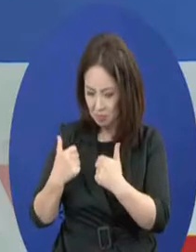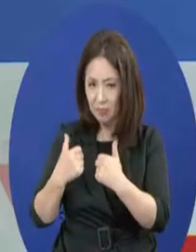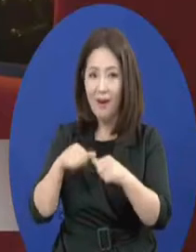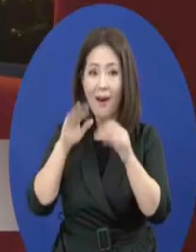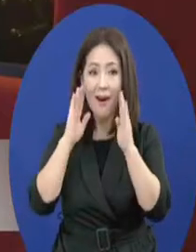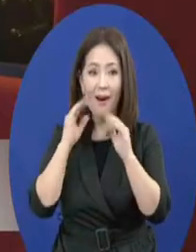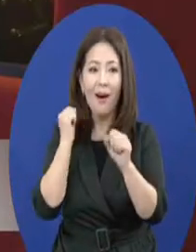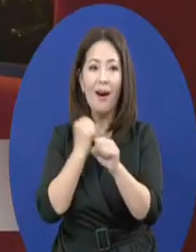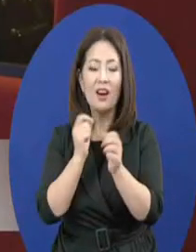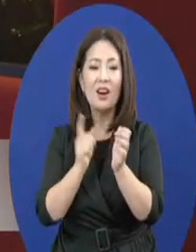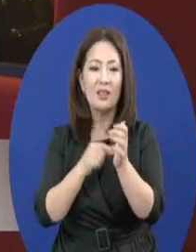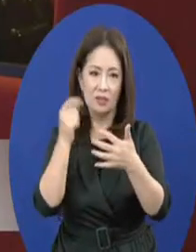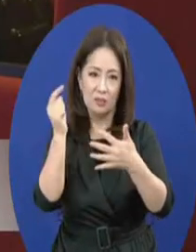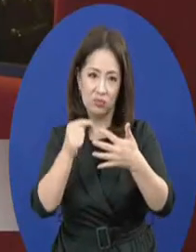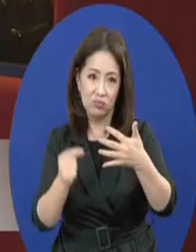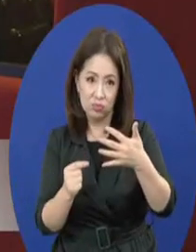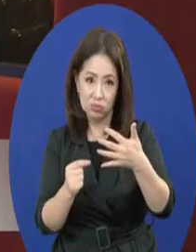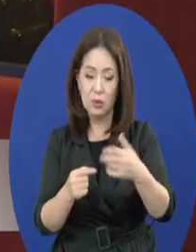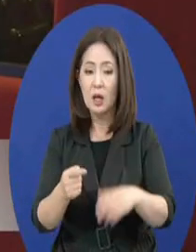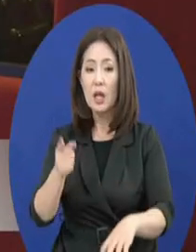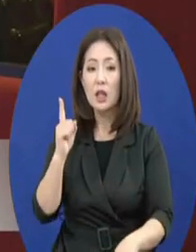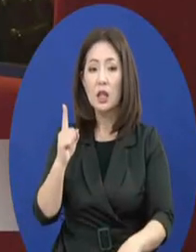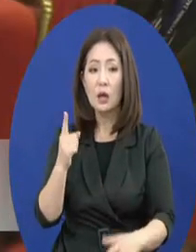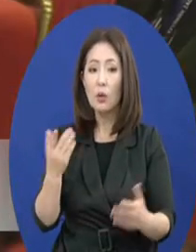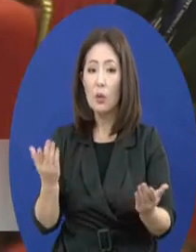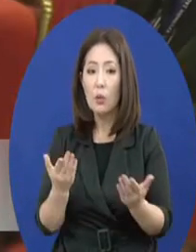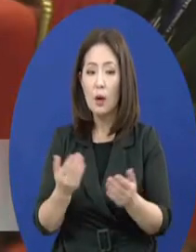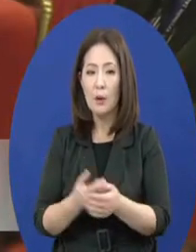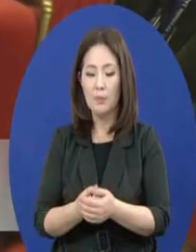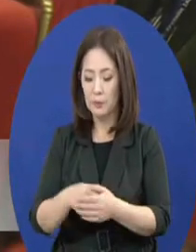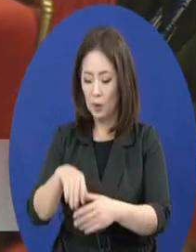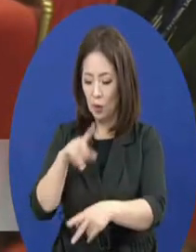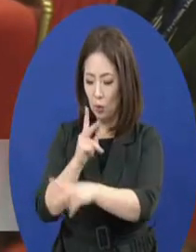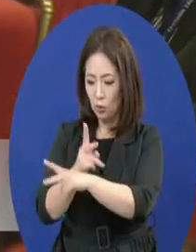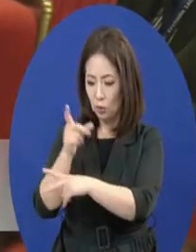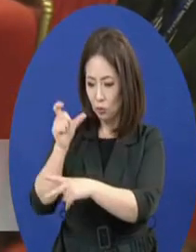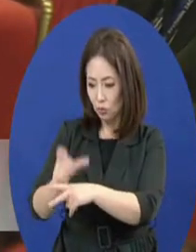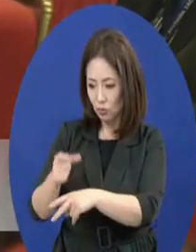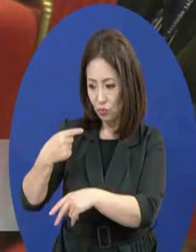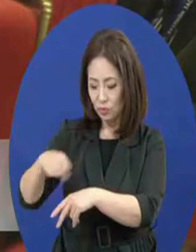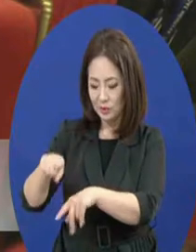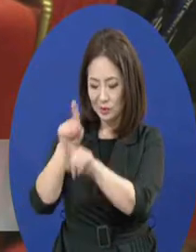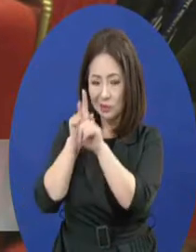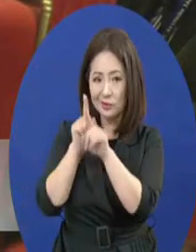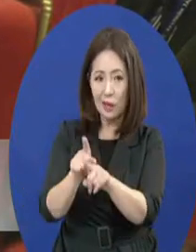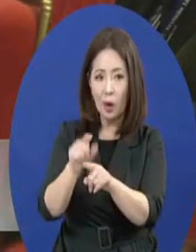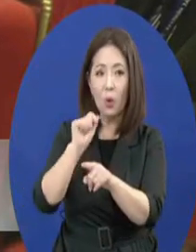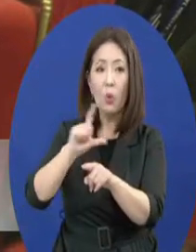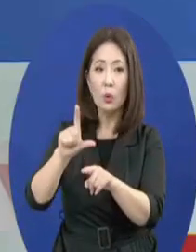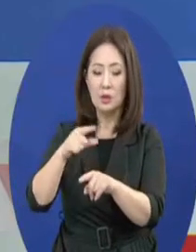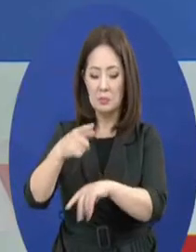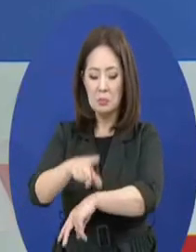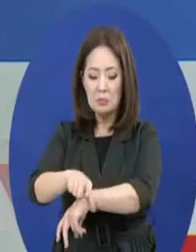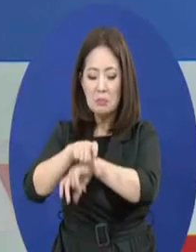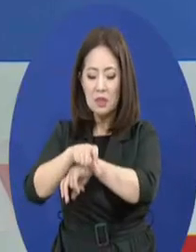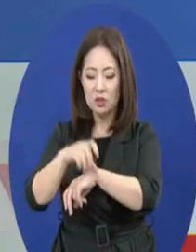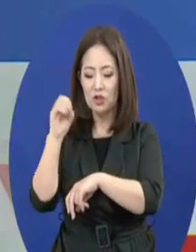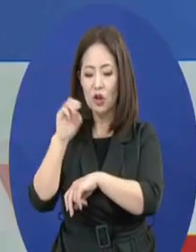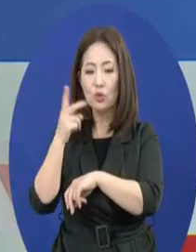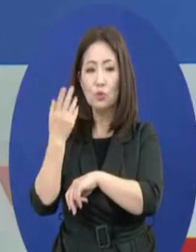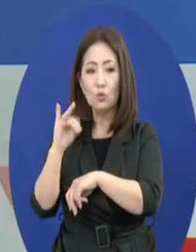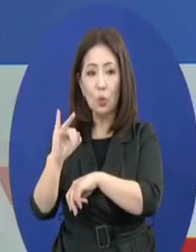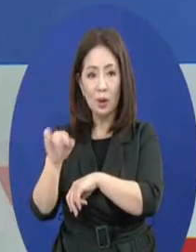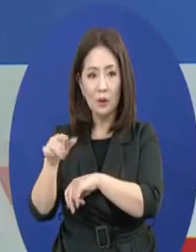анхаарч ажиллах шаардлагатай байна. Нэгдүгээрт, хуульчийн гол баримтлах үнэт зүйл бол мэрэгжлийн ёс зүй сахилах